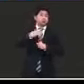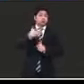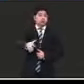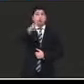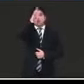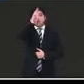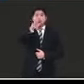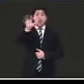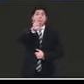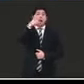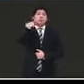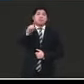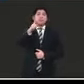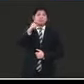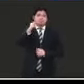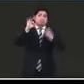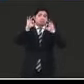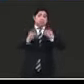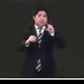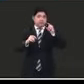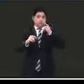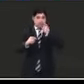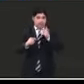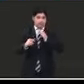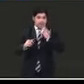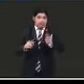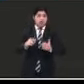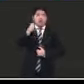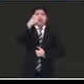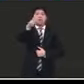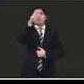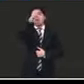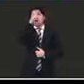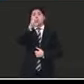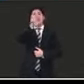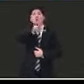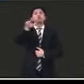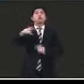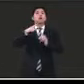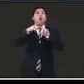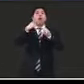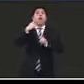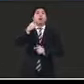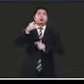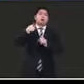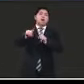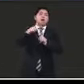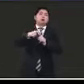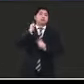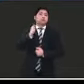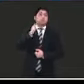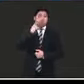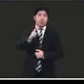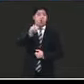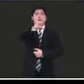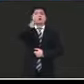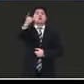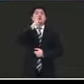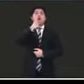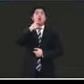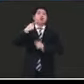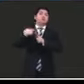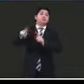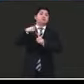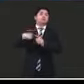350 bin liradan başlayan fiyat 2633 liradan başlayan taksit ve 10 yıla Varan